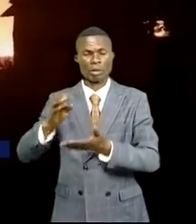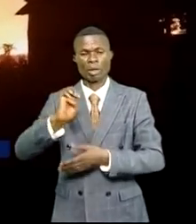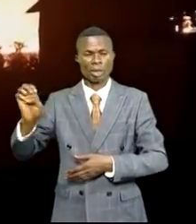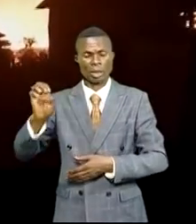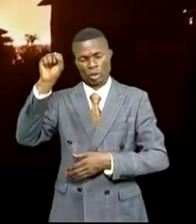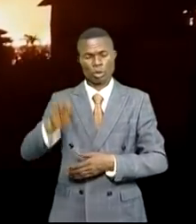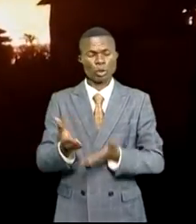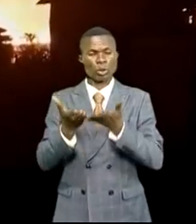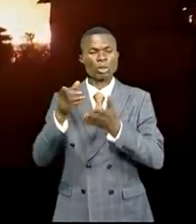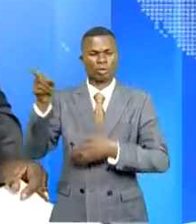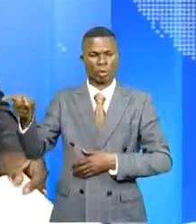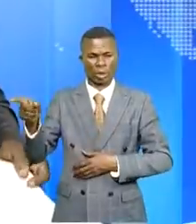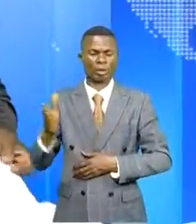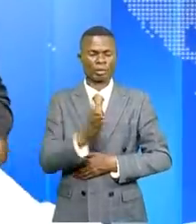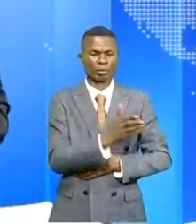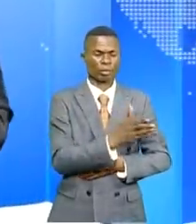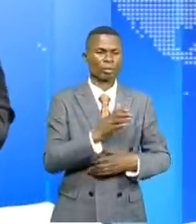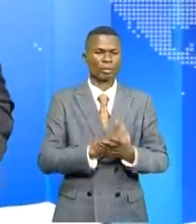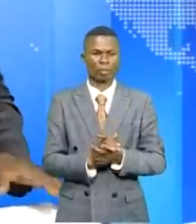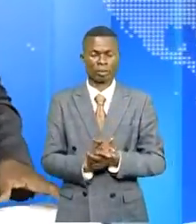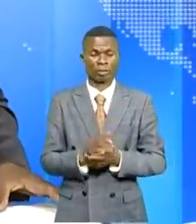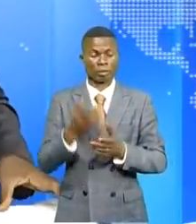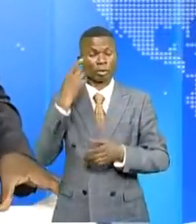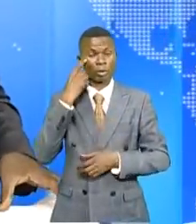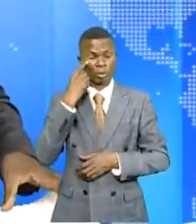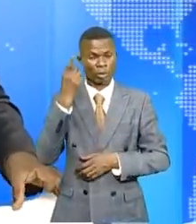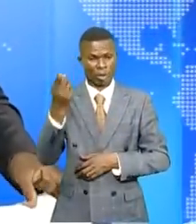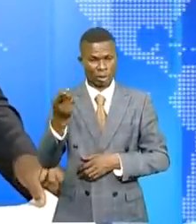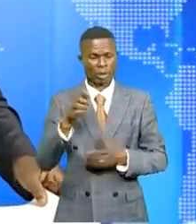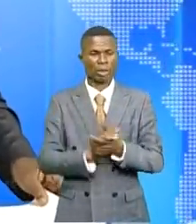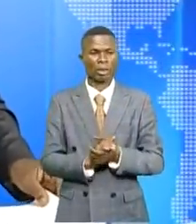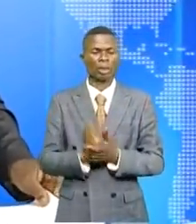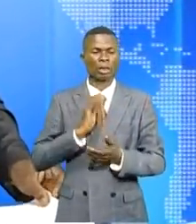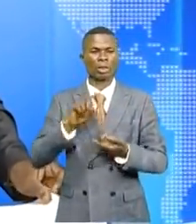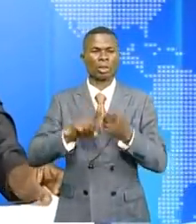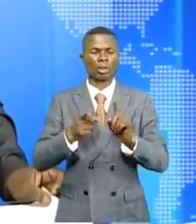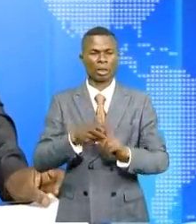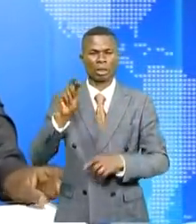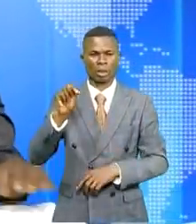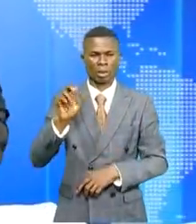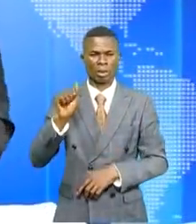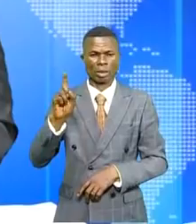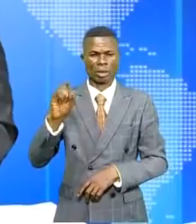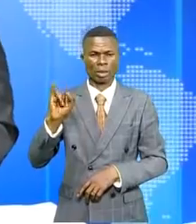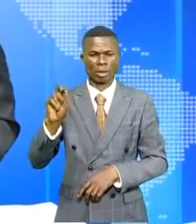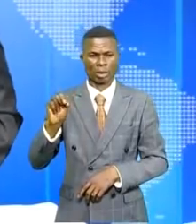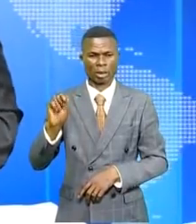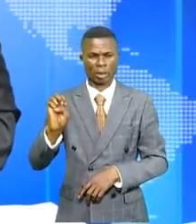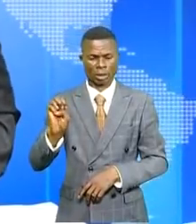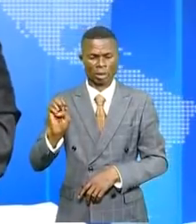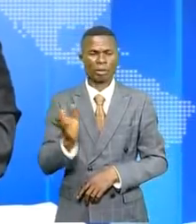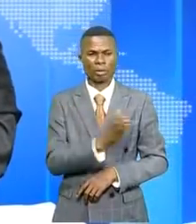sud Kivu. Vous l'avez certainement découvert, il s'agissait de notre consoeur Nadine Yangou et pas Nadine Kilocho. Une